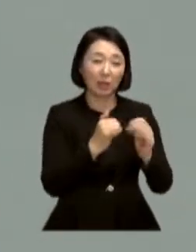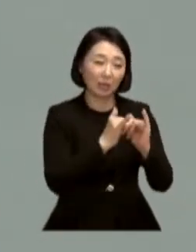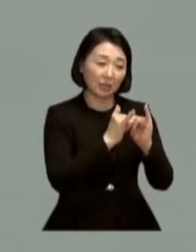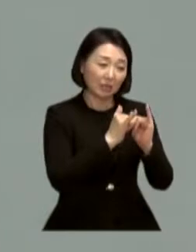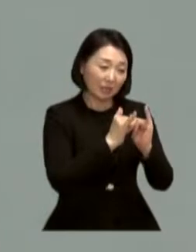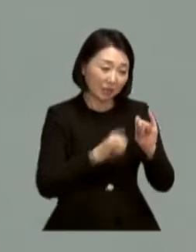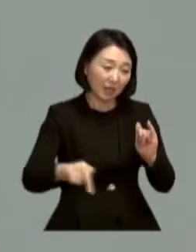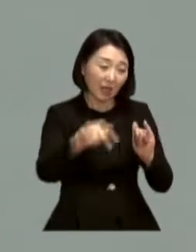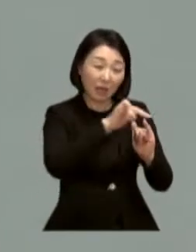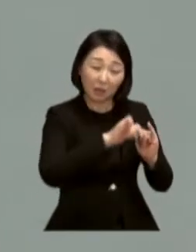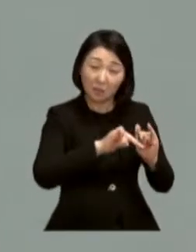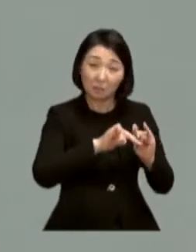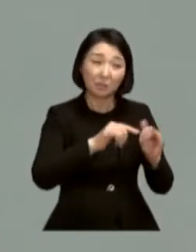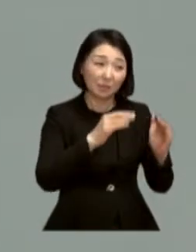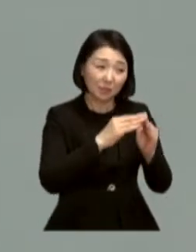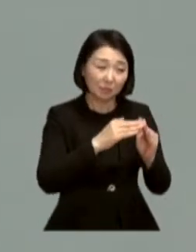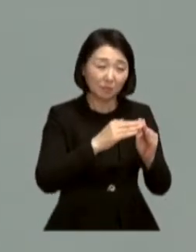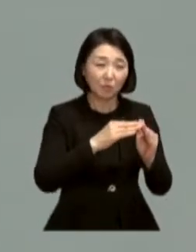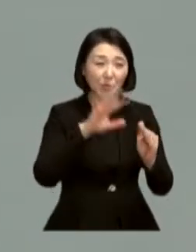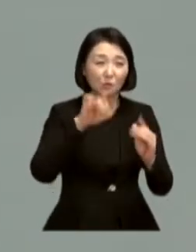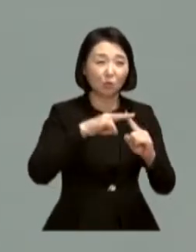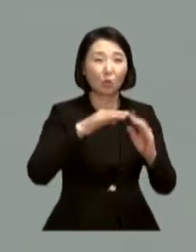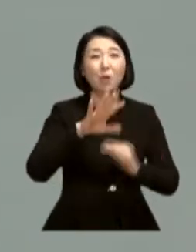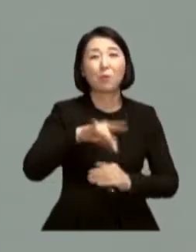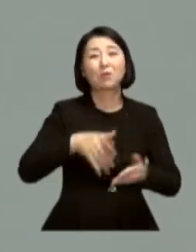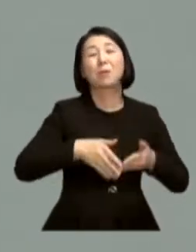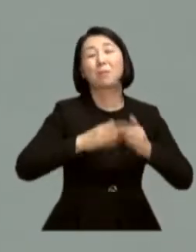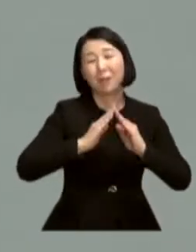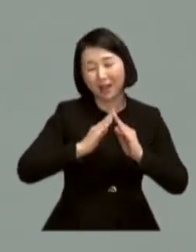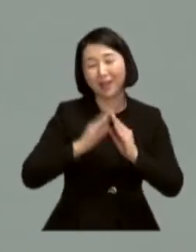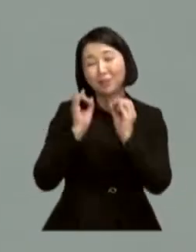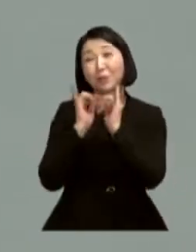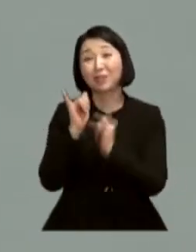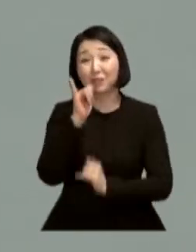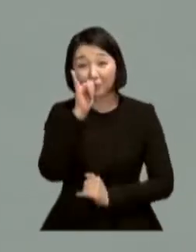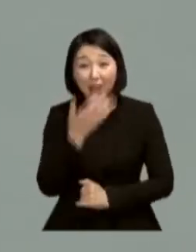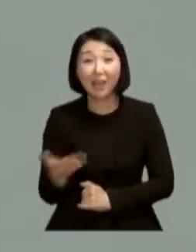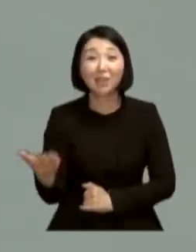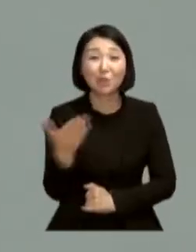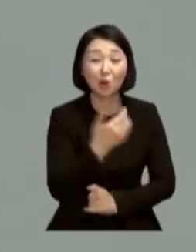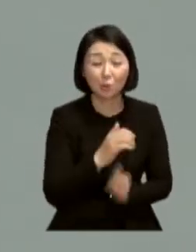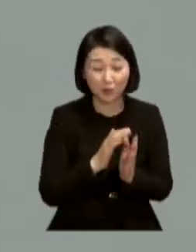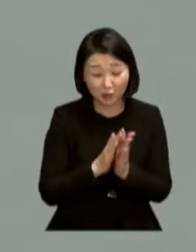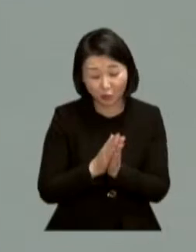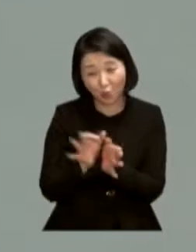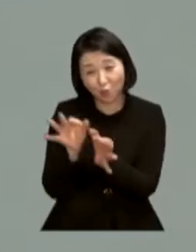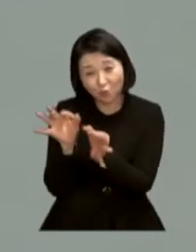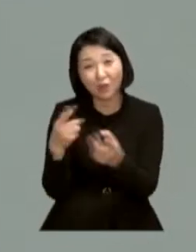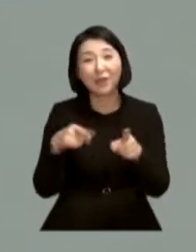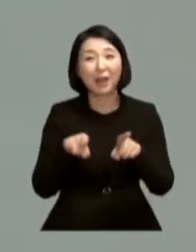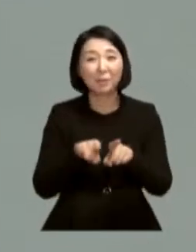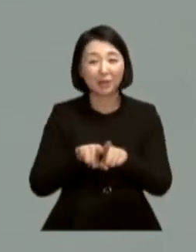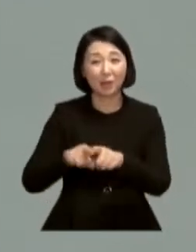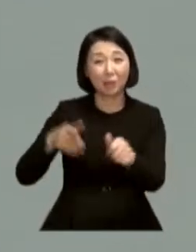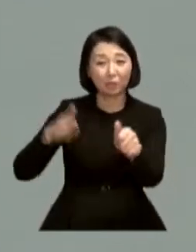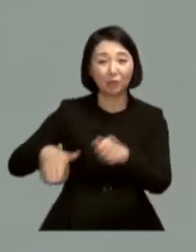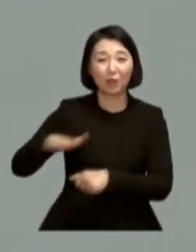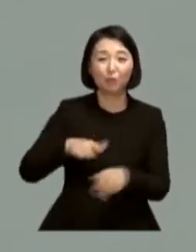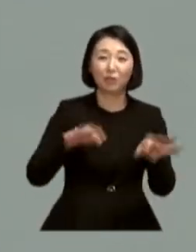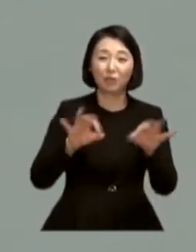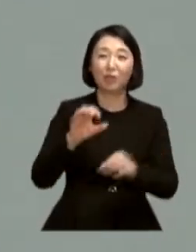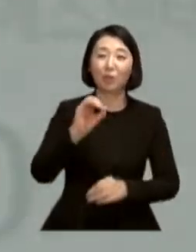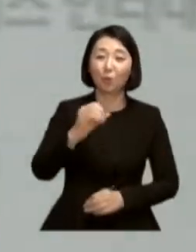주민들의 집과 교회를 세우는 것이 먼저라는 선교사님들이십니다. CTS 가족 여러분, 기도와 후원으로 함께해